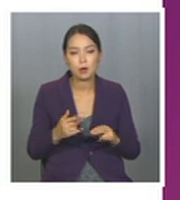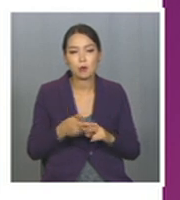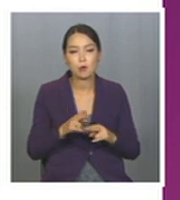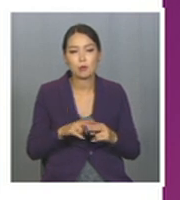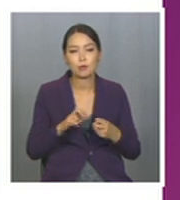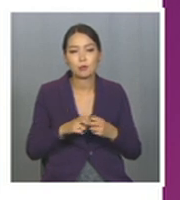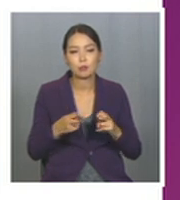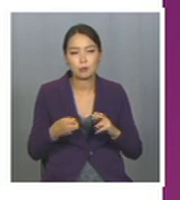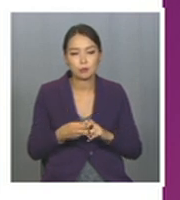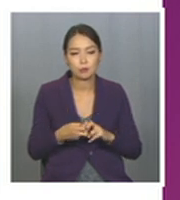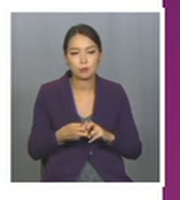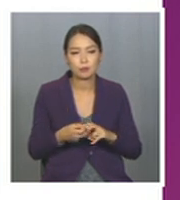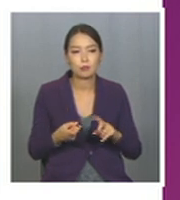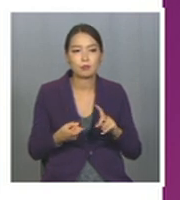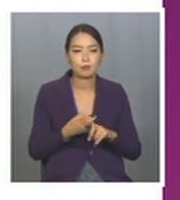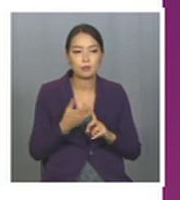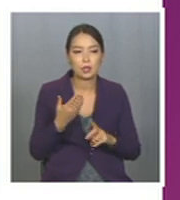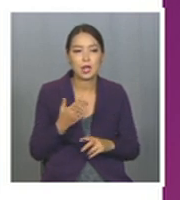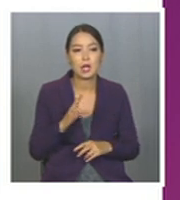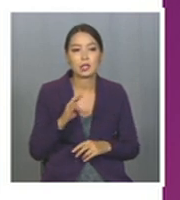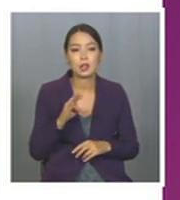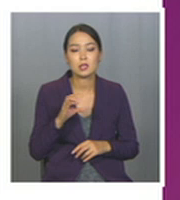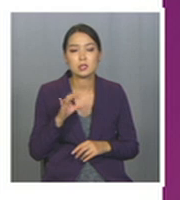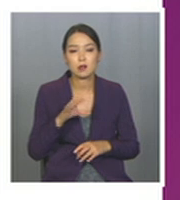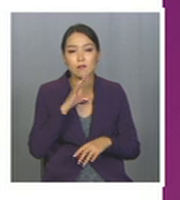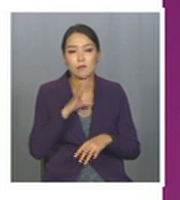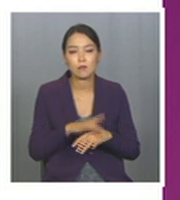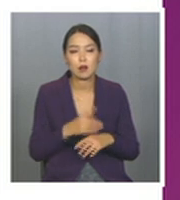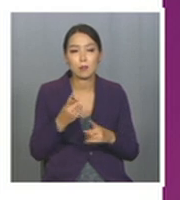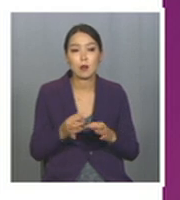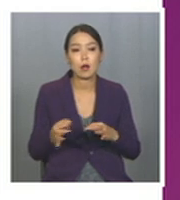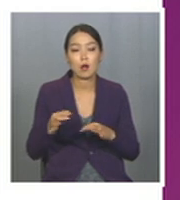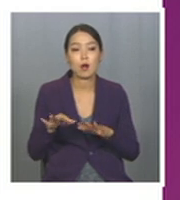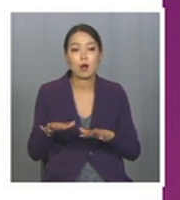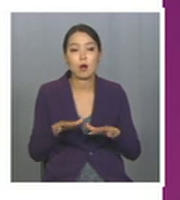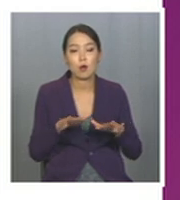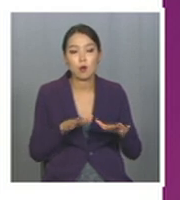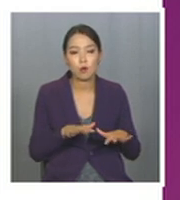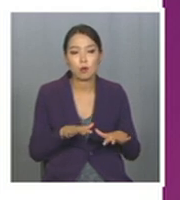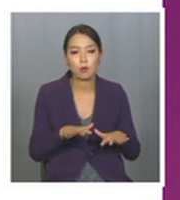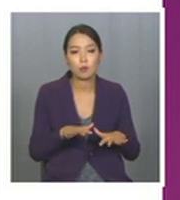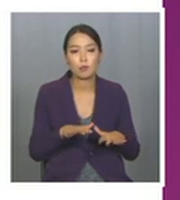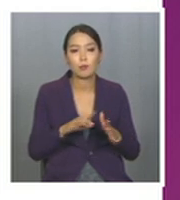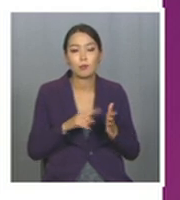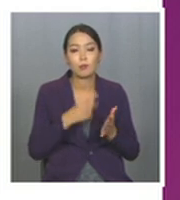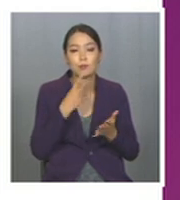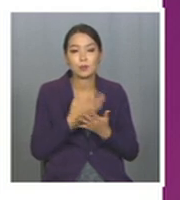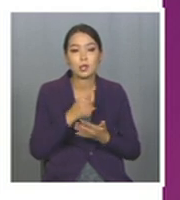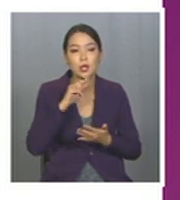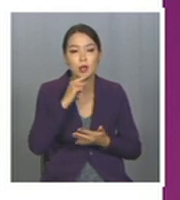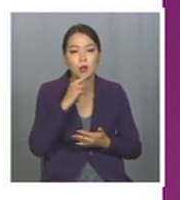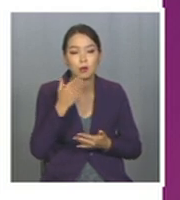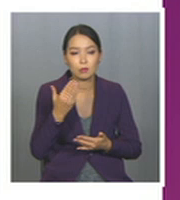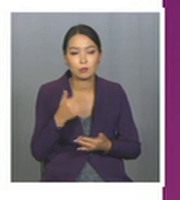Ал кеңістіктік факторға бұл белгілі бір аудандағы еңбек күшінің және экономиканың